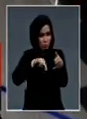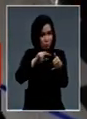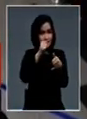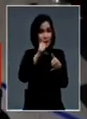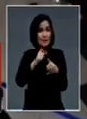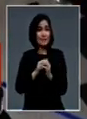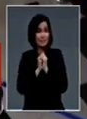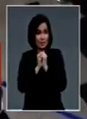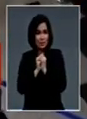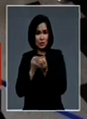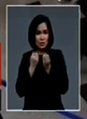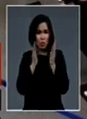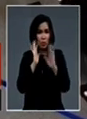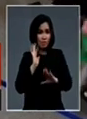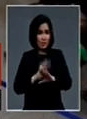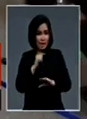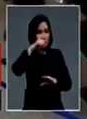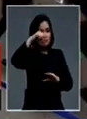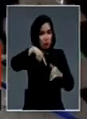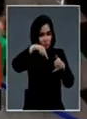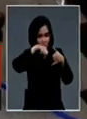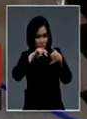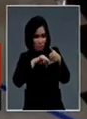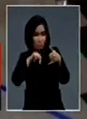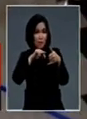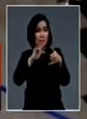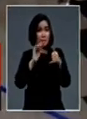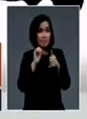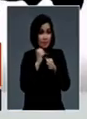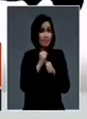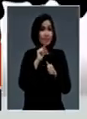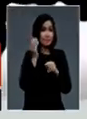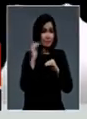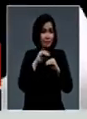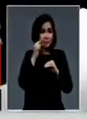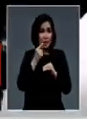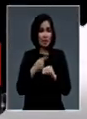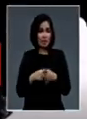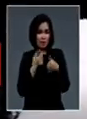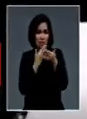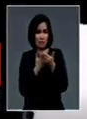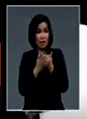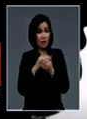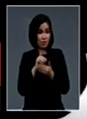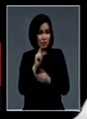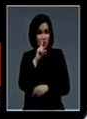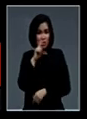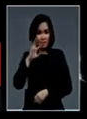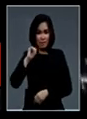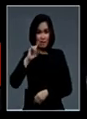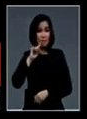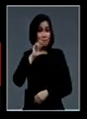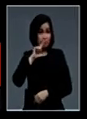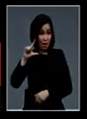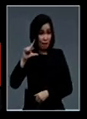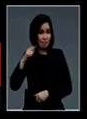จะส่งผู้เชี่ยวชาญไปทำการซ่อมแซมนะครับรูปปั้นดินเผาที่มีมูลค่าถึงกว่า141ล้านบาทนะครับเป็นรูปปั้น